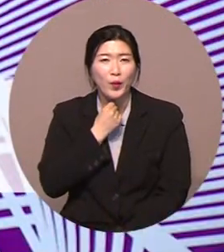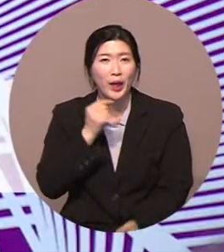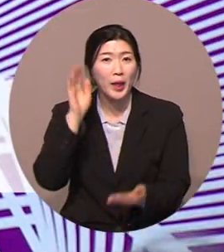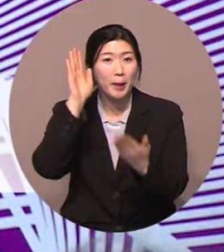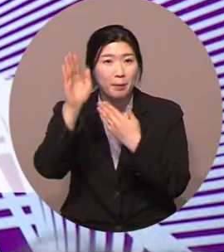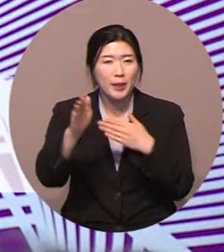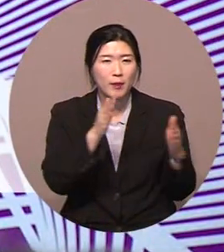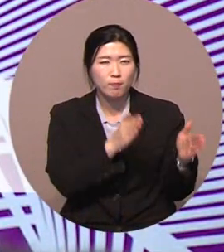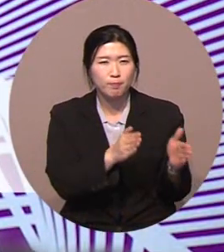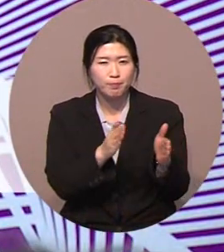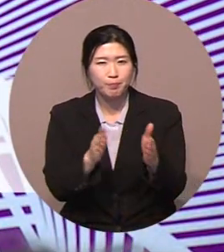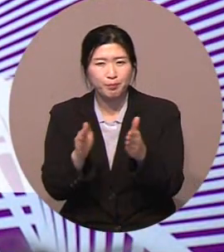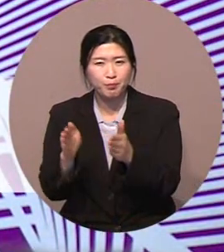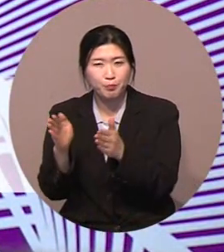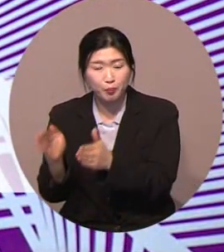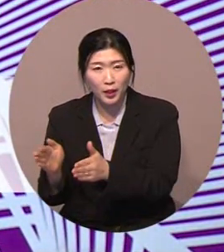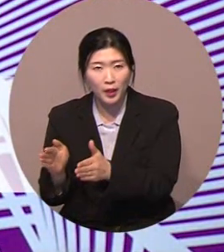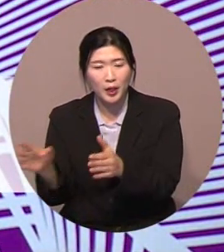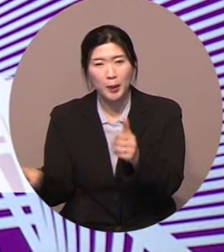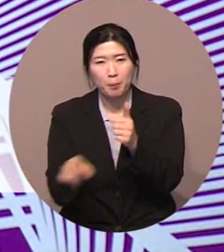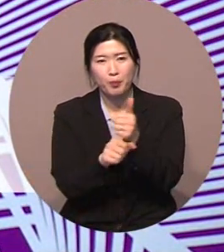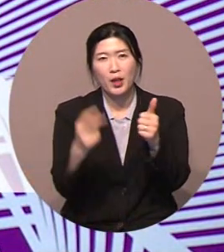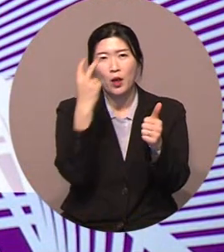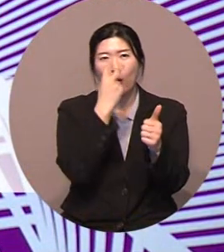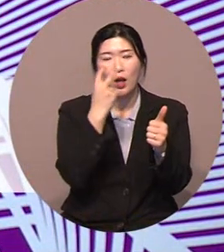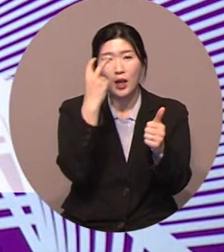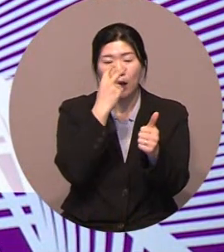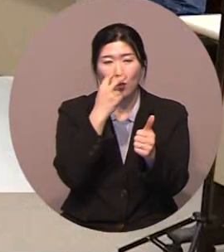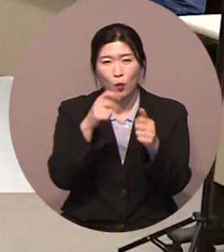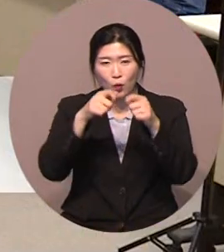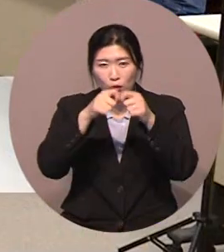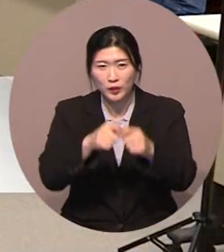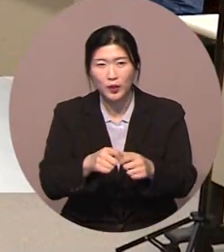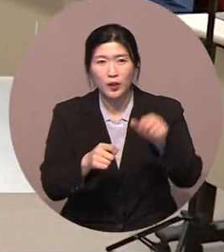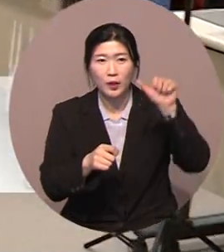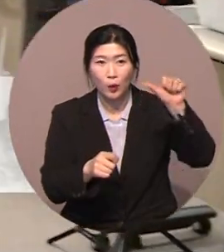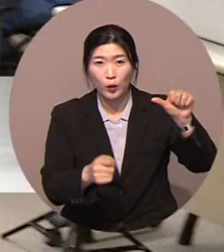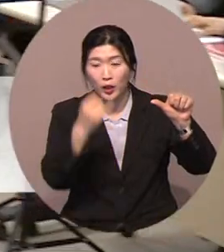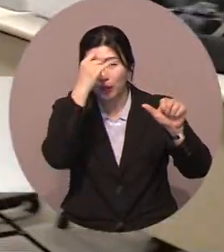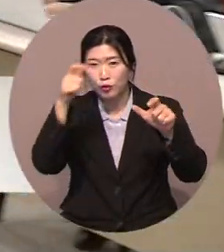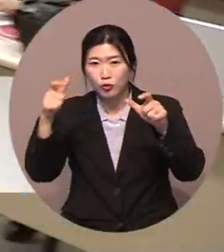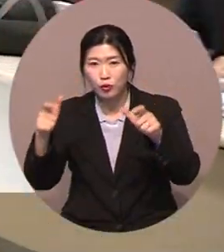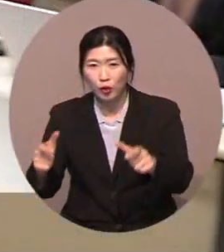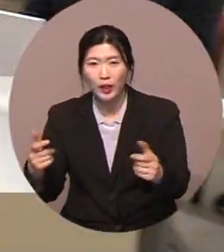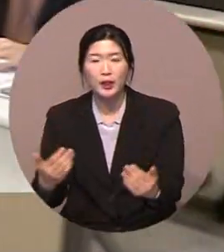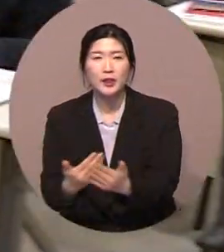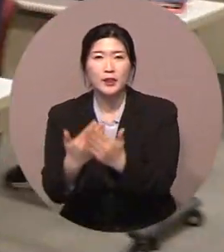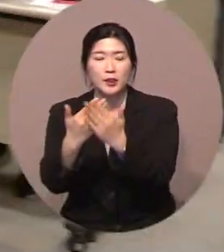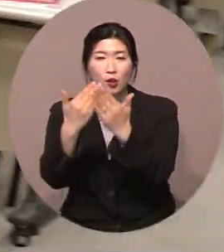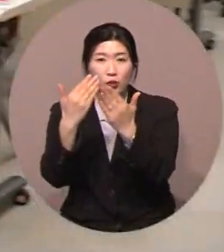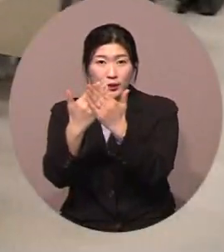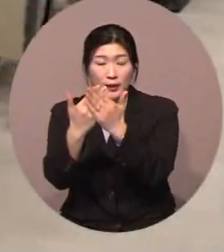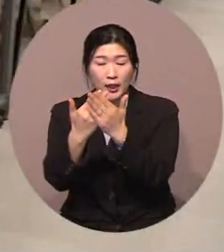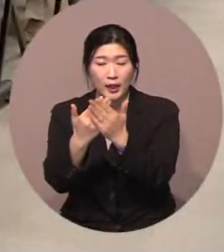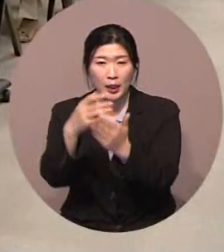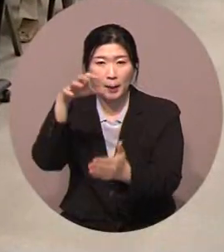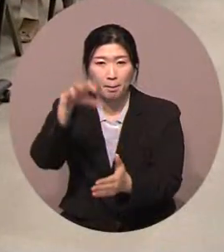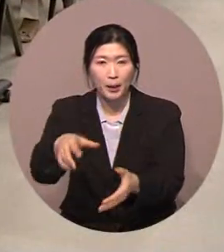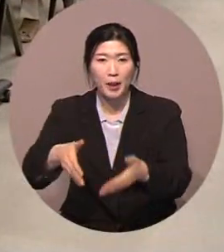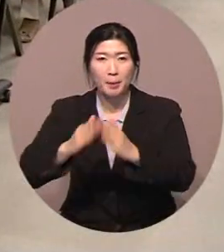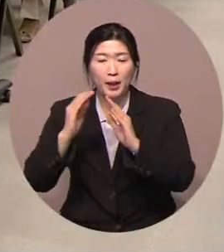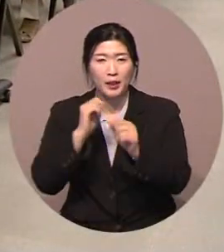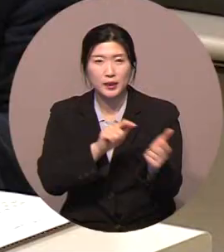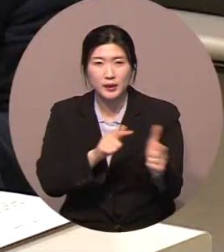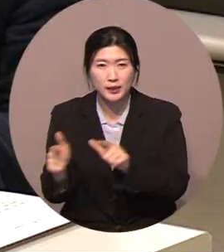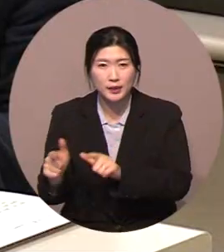선두하는 국가 혁신 거점 도시 등 5대 전략과 충청권 신성장 산업 융복합 밸리 조성 등